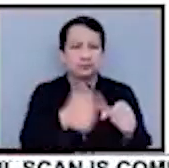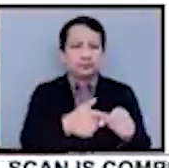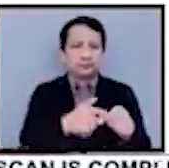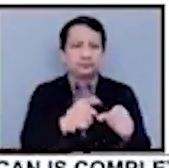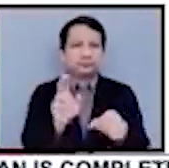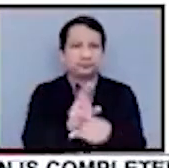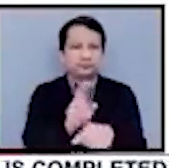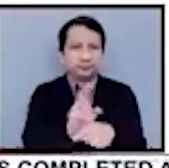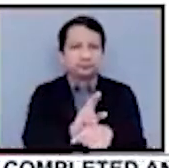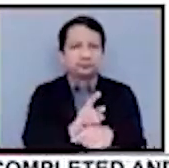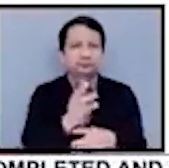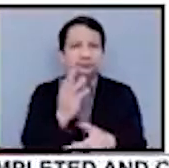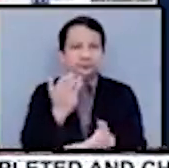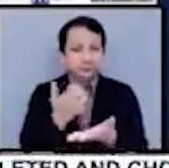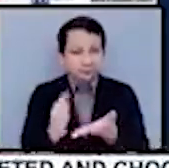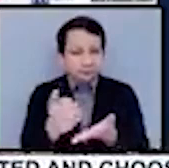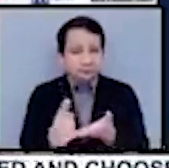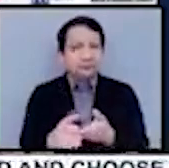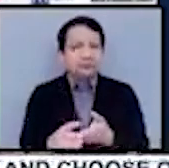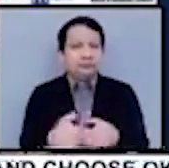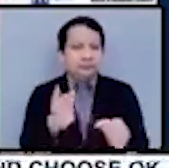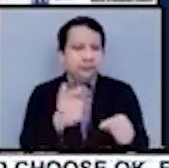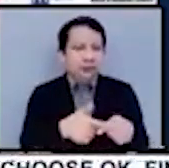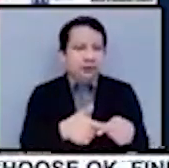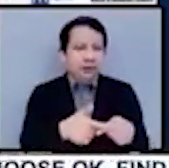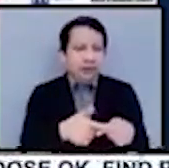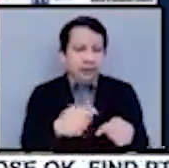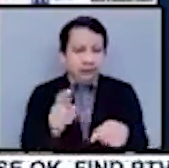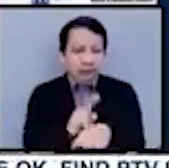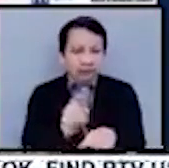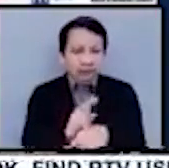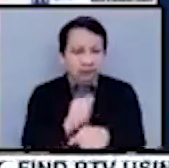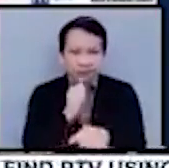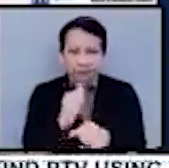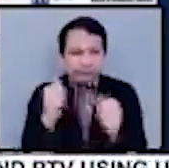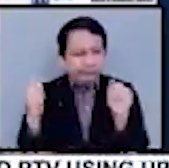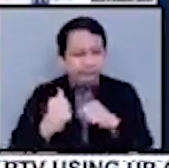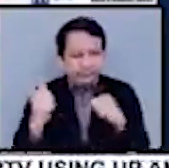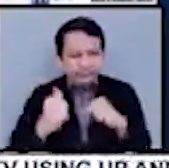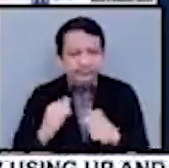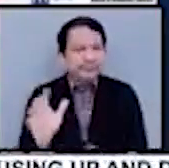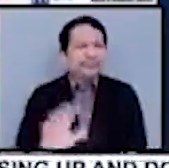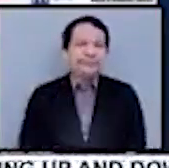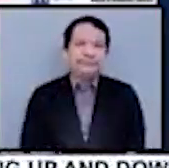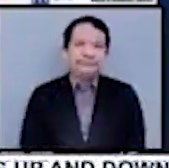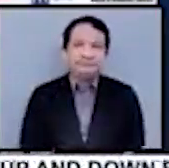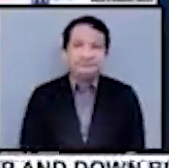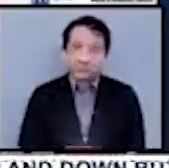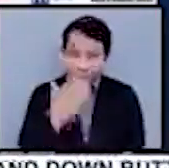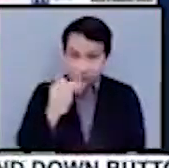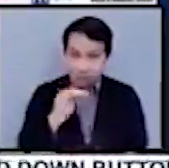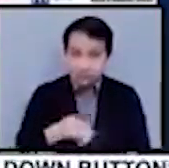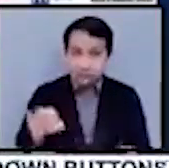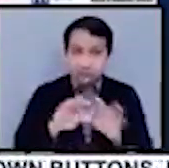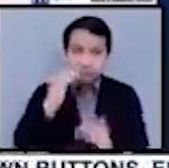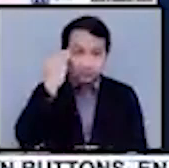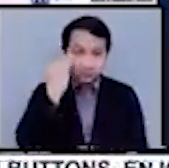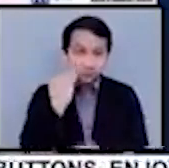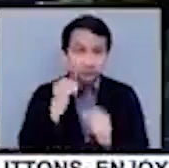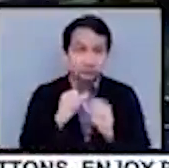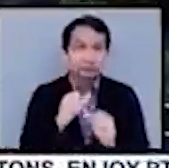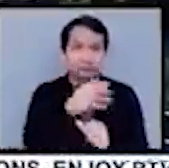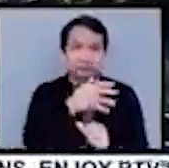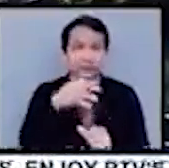cost ng fuel, hindi pa buo. Hindi titingnan kung anong intervention pa ang kailangan at pagkukulang ng Department of Agriculture sa ating